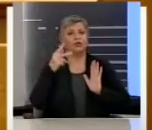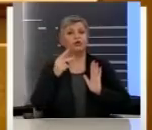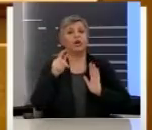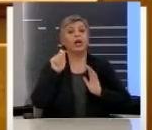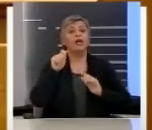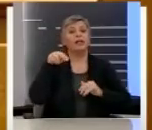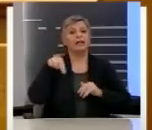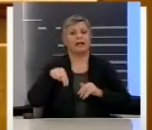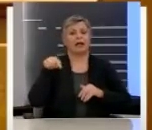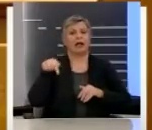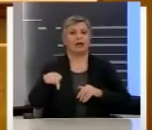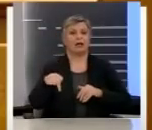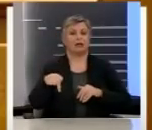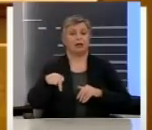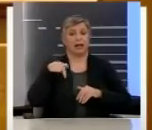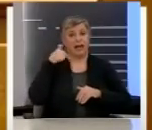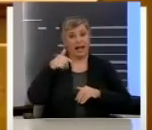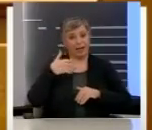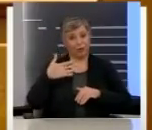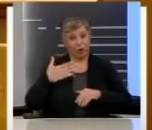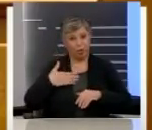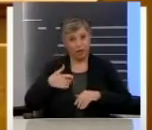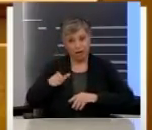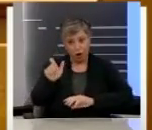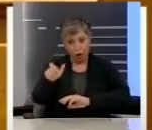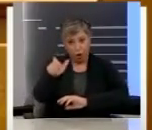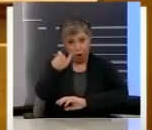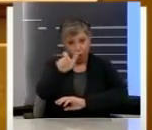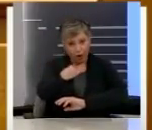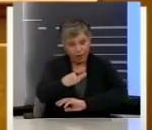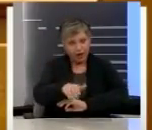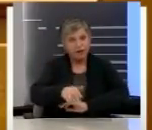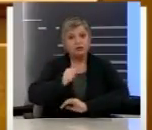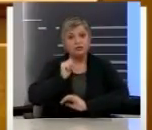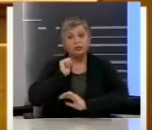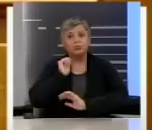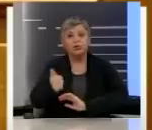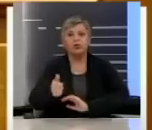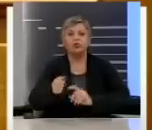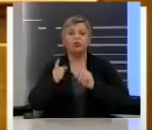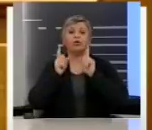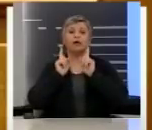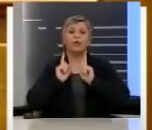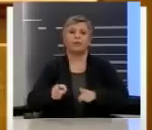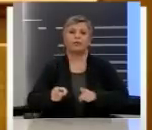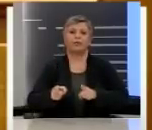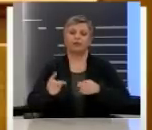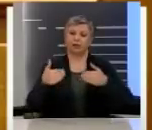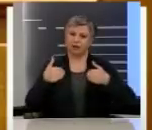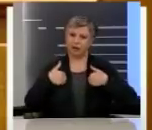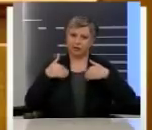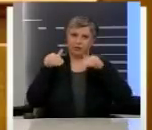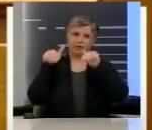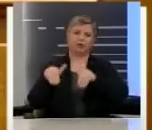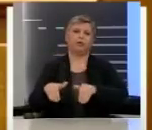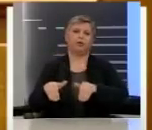συνυπάρχει με την ελεύθερη επιλογή καθενός άλλου σύμφωνα με έναν καθολικό νόμο της